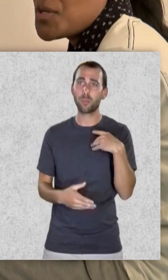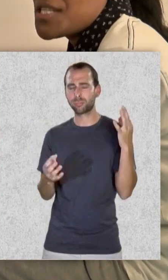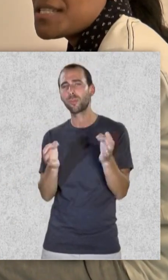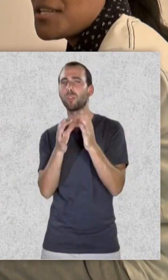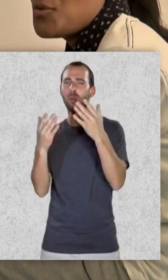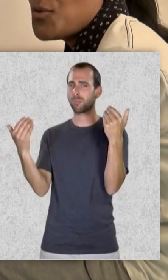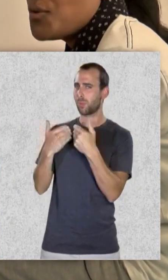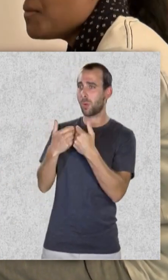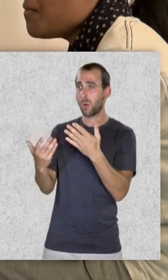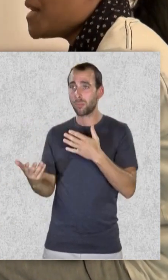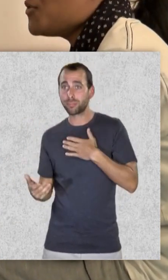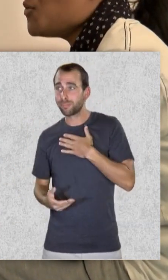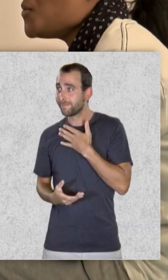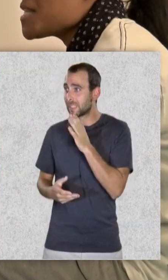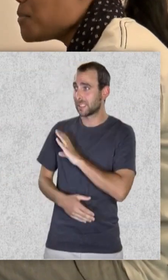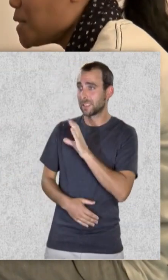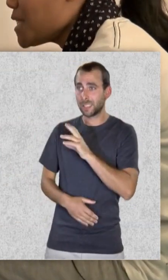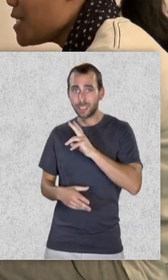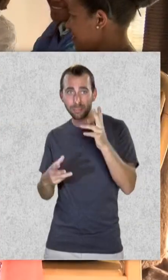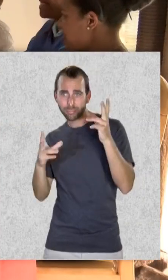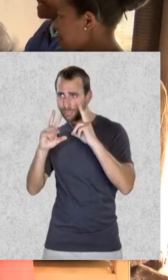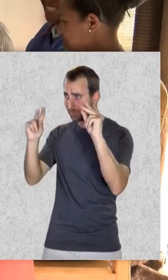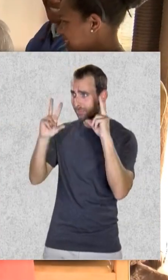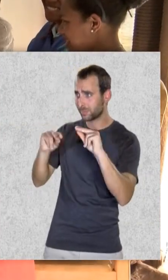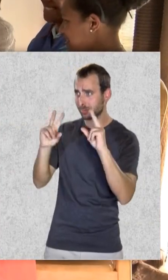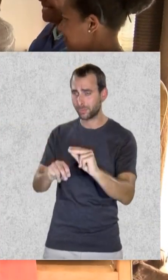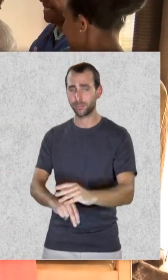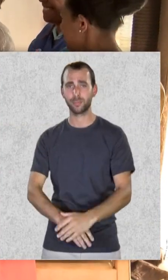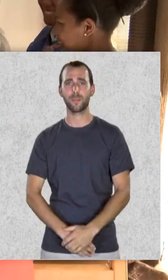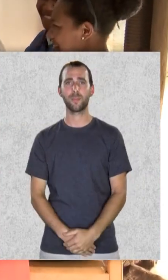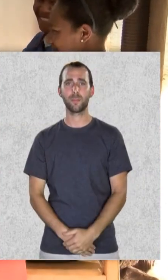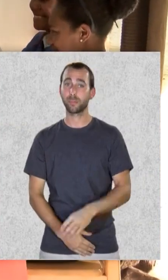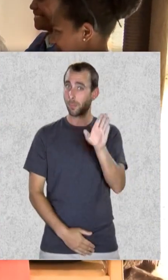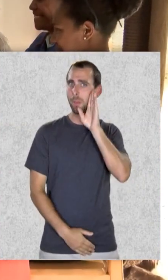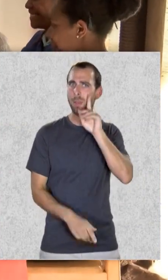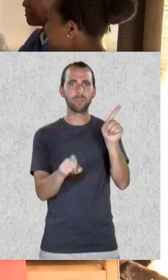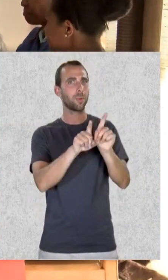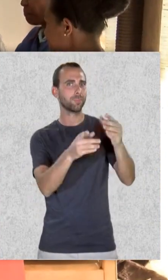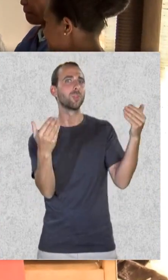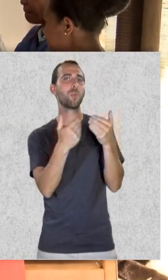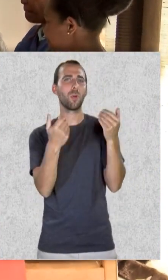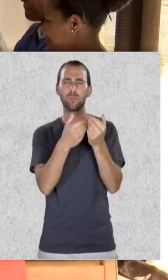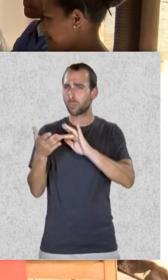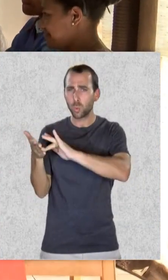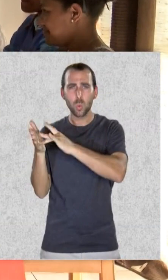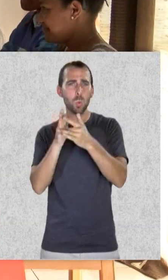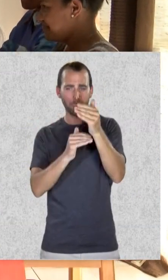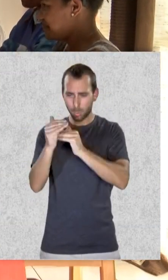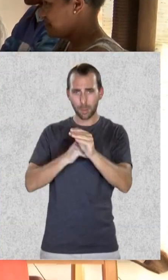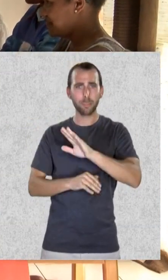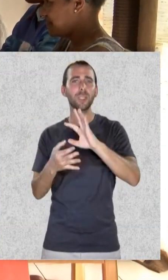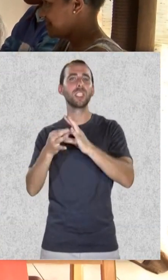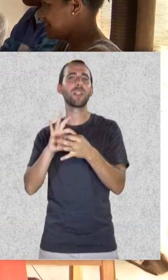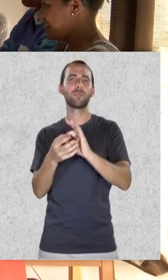et puis moi, j'essaie de lui expliquer. Babette me demandera également si tous les programmes de Calédonia peuvent